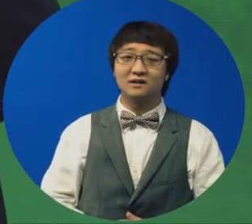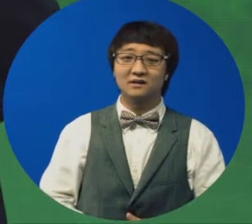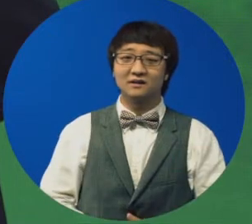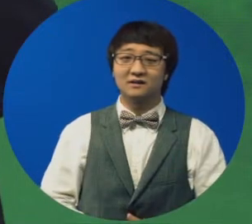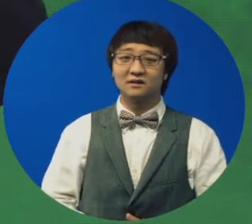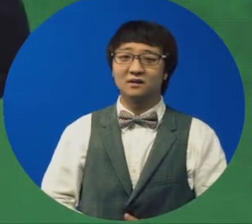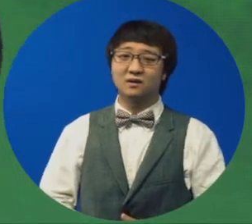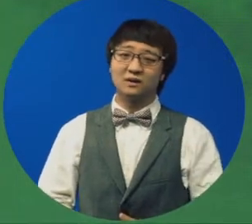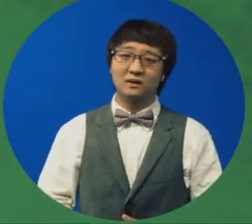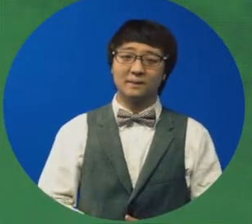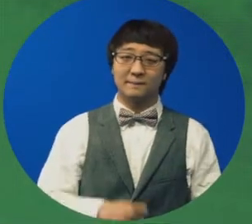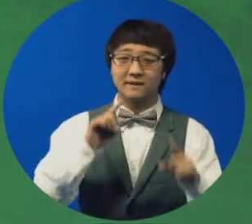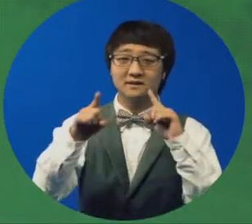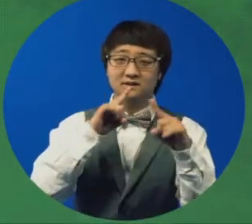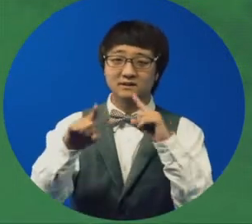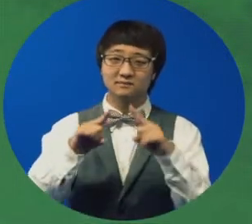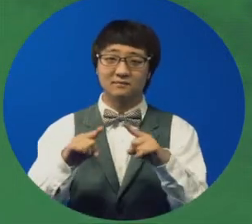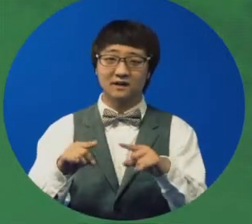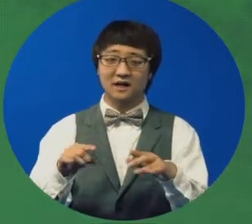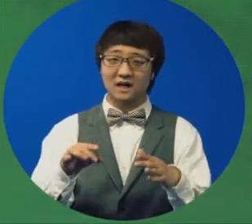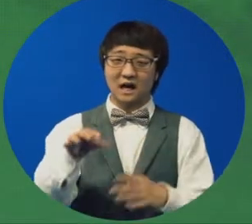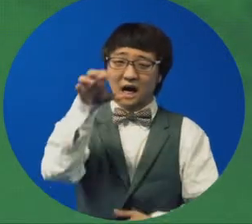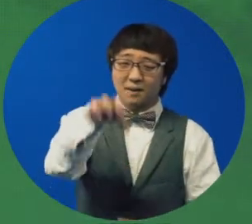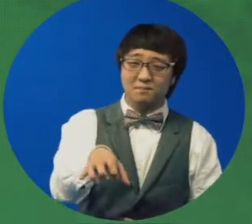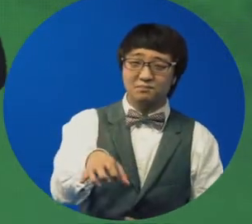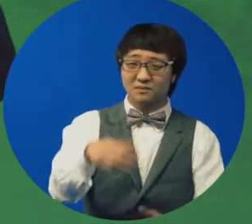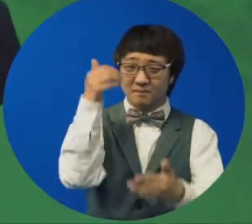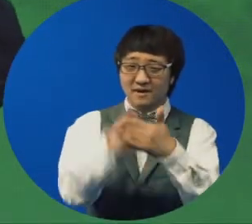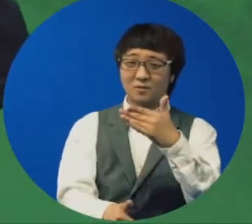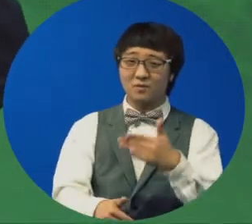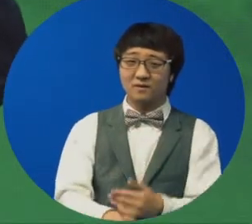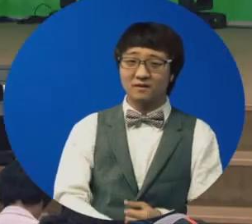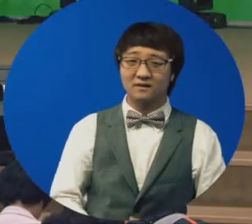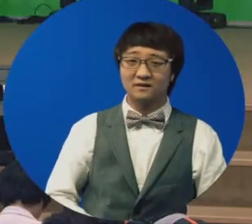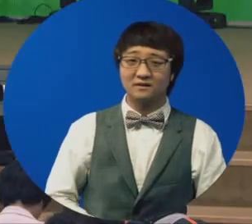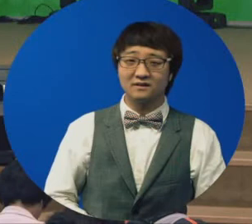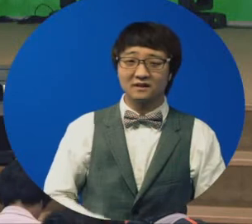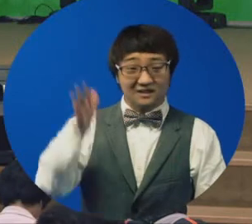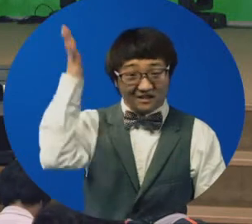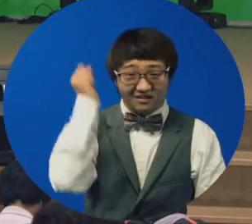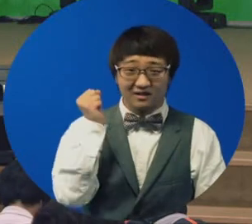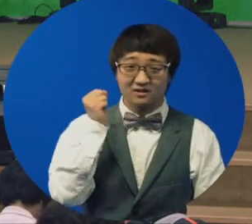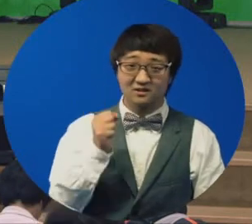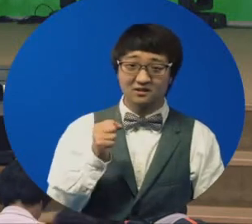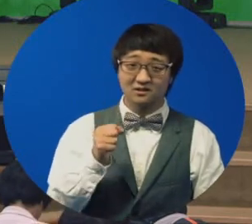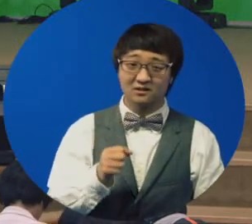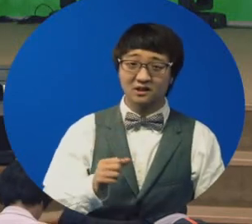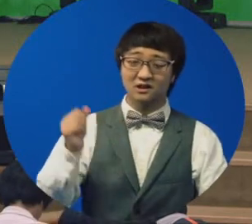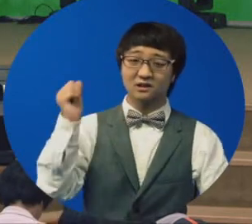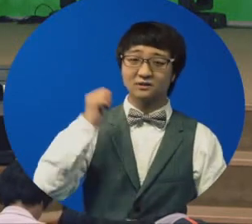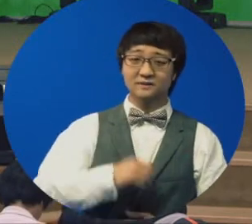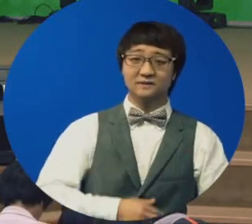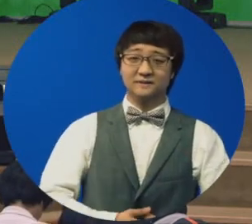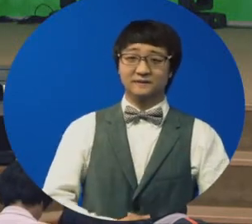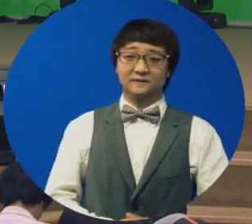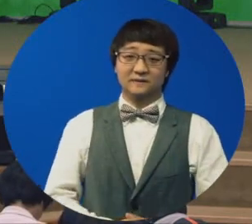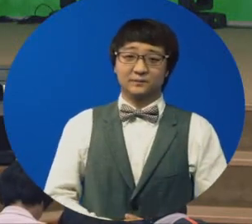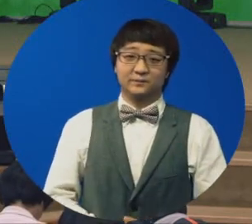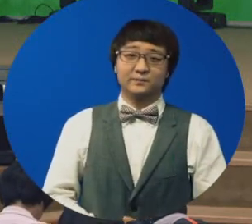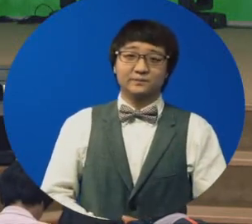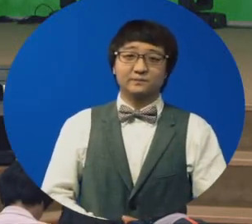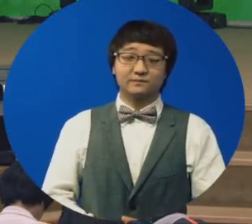말씀 앞부분은 뚝 떼고 우리가 잘 기억하는 말씀이 뭡니까? 순종이 제사보다 낫고 듣는 것이